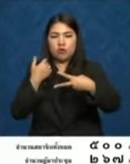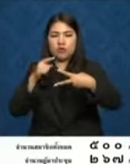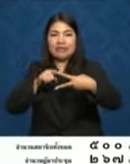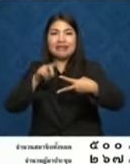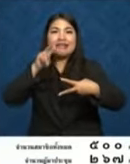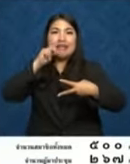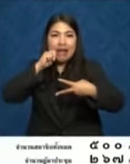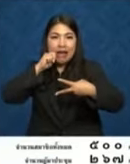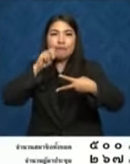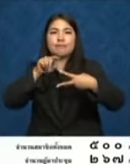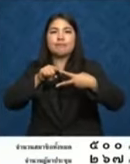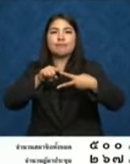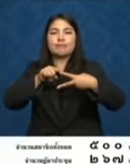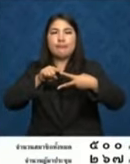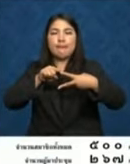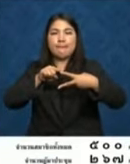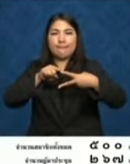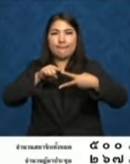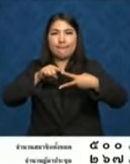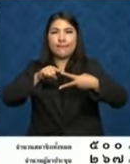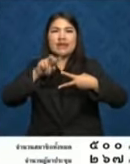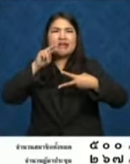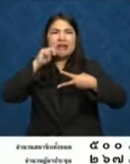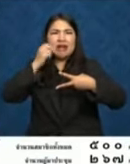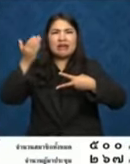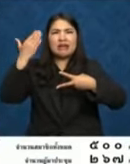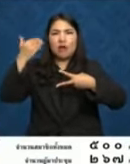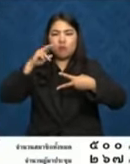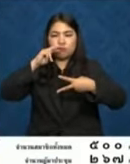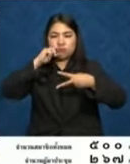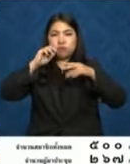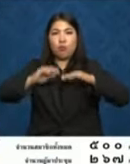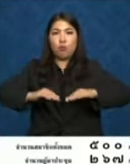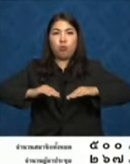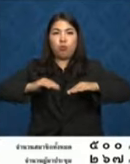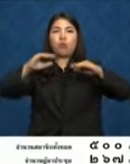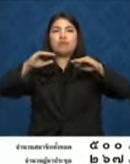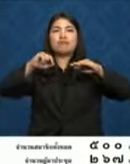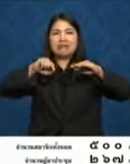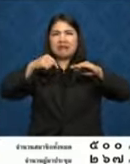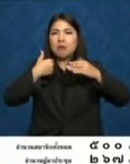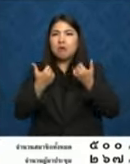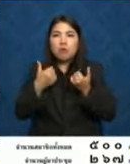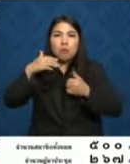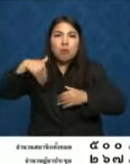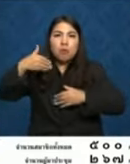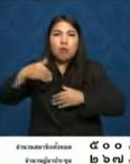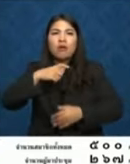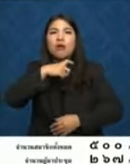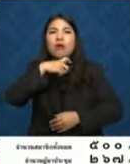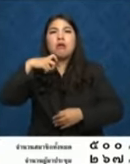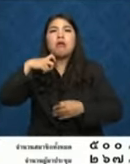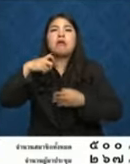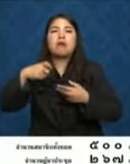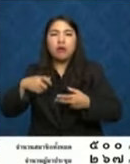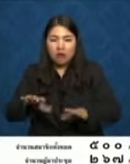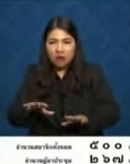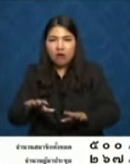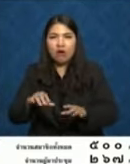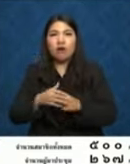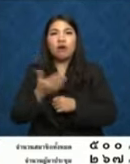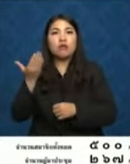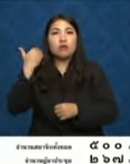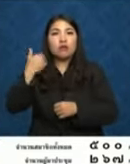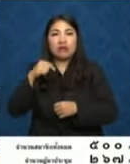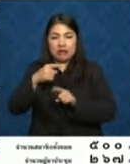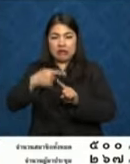ำครับหลังจากน้ำท่วมหนักที่ผ่านมานะฮะอันนี้มาแล้งอีกแล้วนะครับท่านประธานหลังจากน้ำท่วมใหญ่ในเดือน